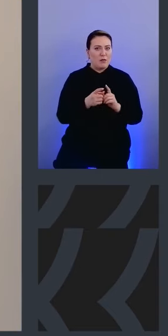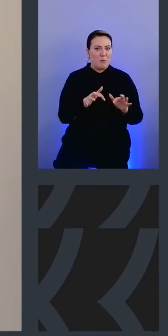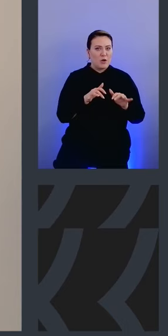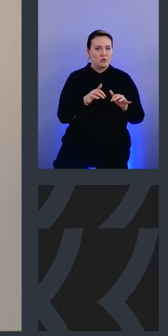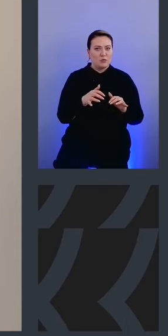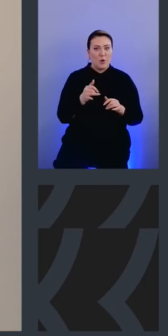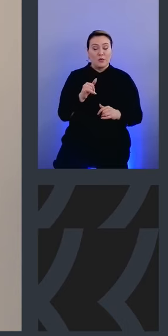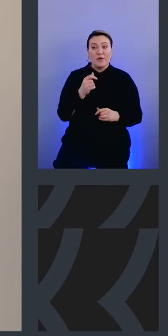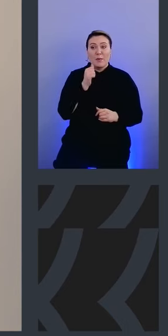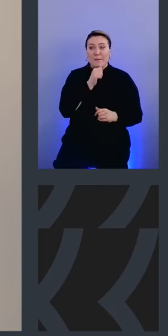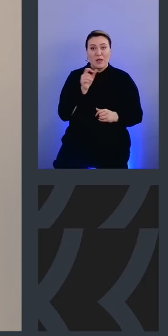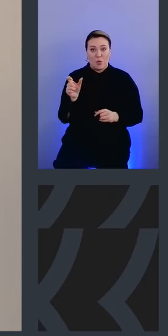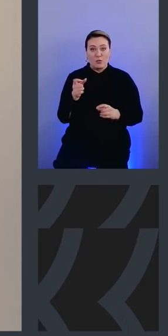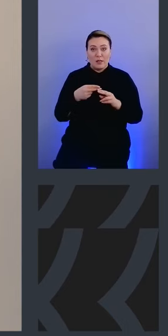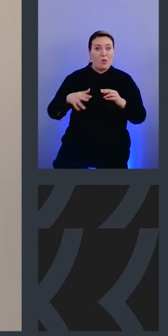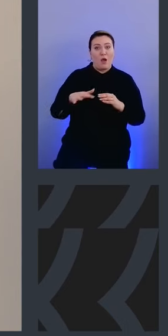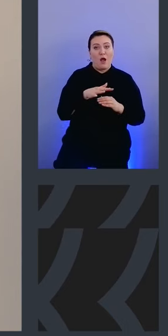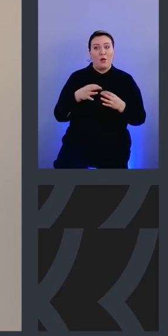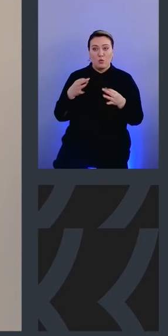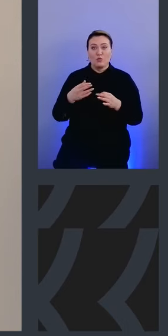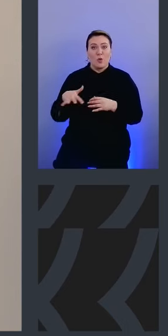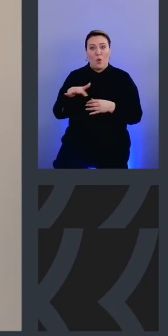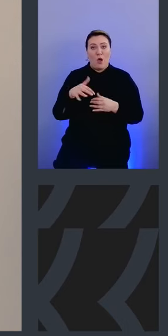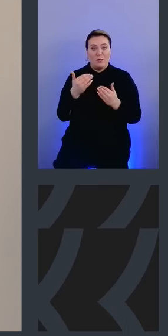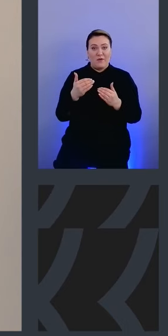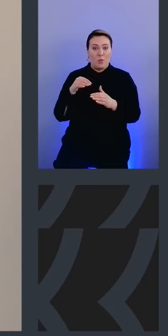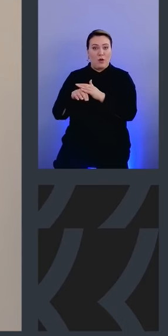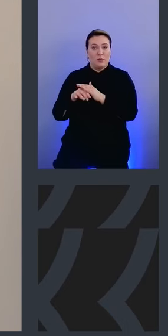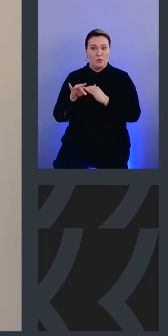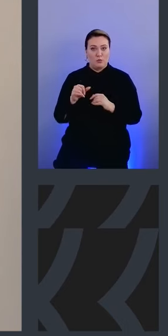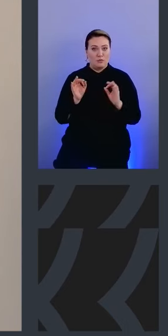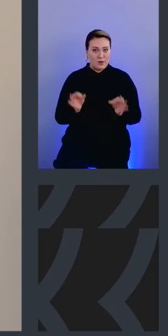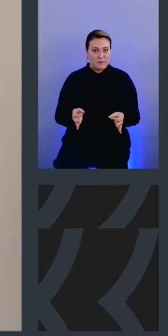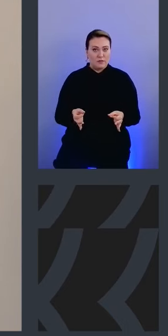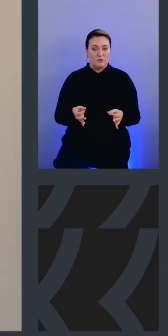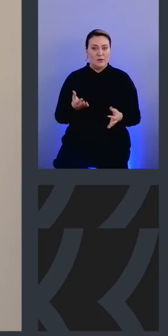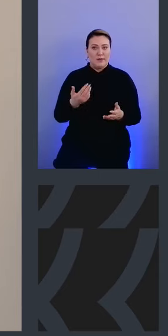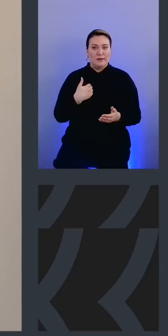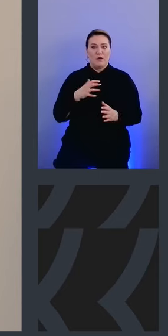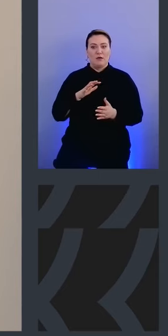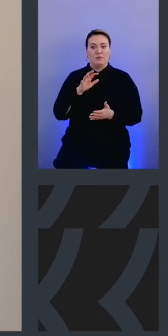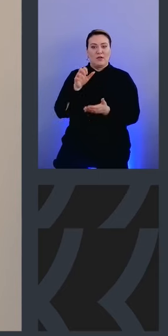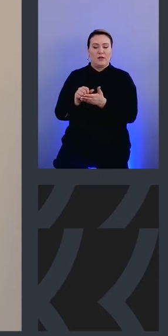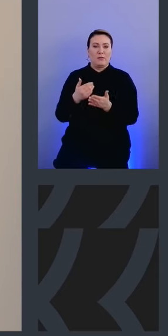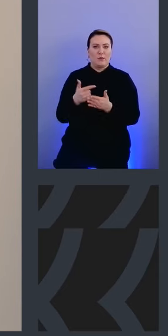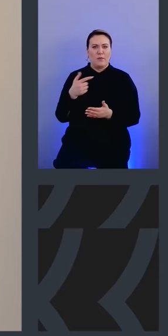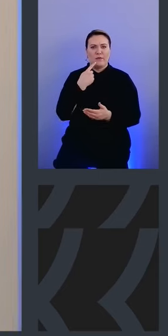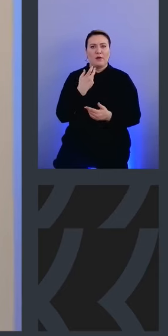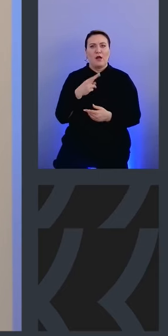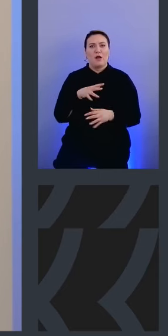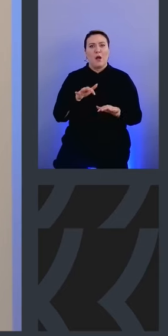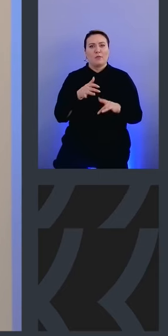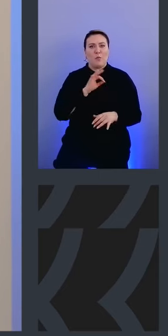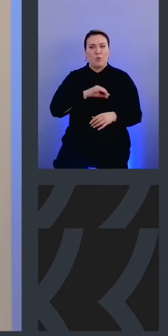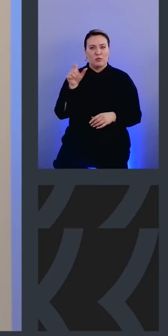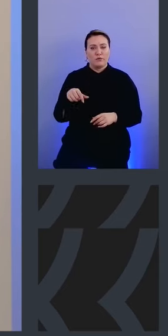он локально. Это локально. Пин-код на доступ к локальному твоему контейнеру закрытого ключа. Ну да, если я захватил, грубо говоря, компьютер пользователя,